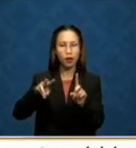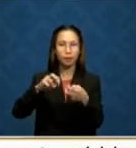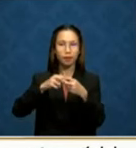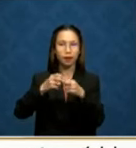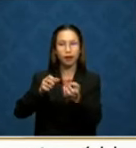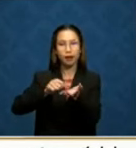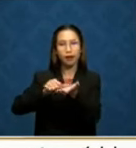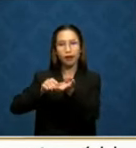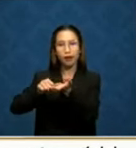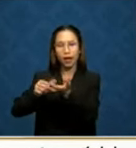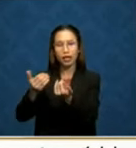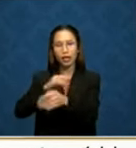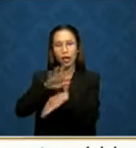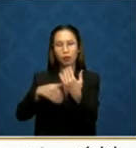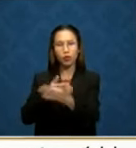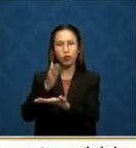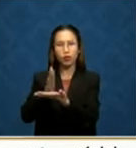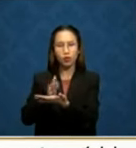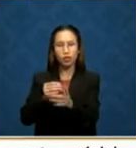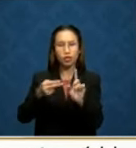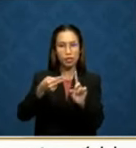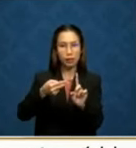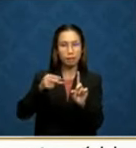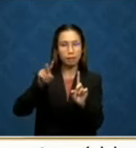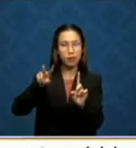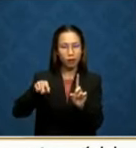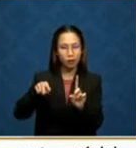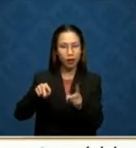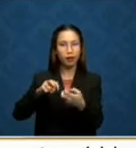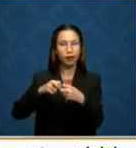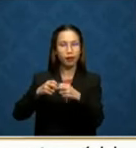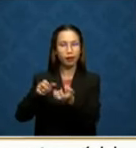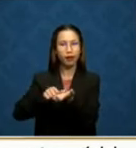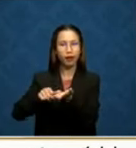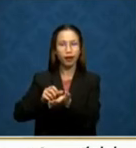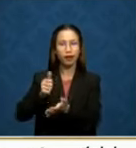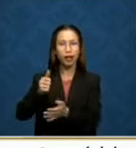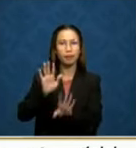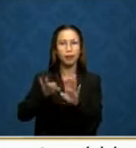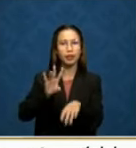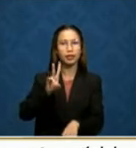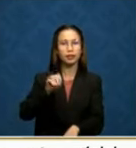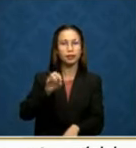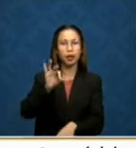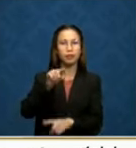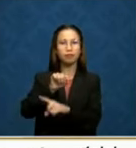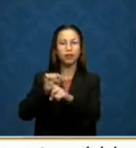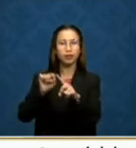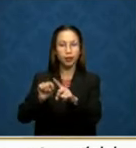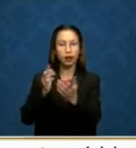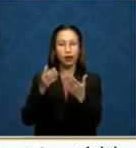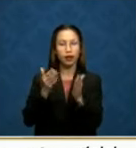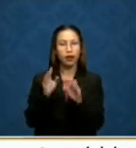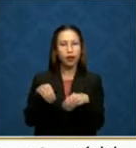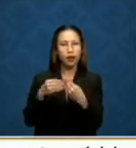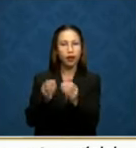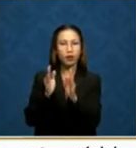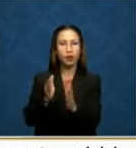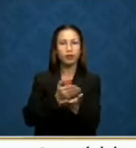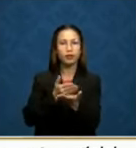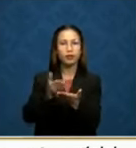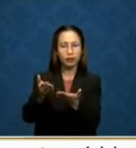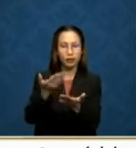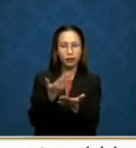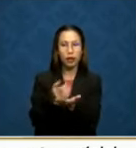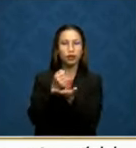ๆ จนเป็ที่ยุติได้ถึง 12,000 เรื่องหรือคิดเป็ 79% แล้วกทำให้ผู้บริโภคได้รับการ